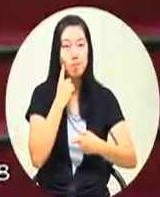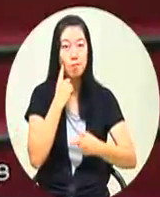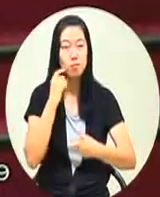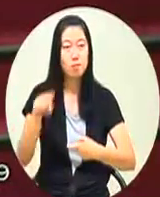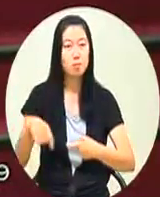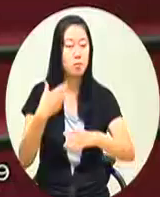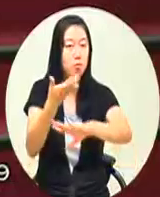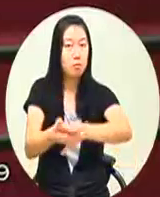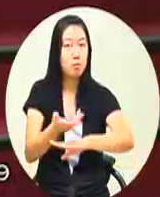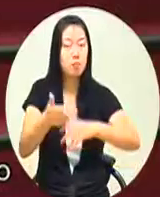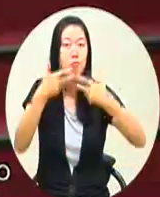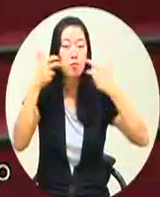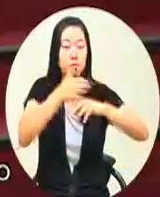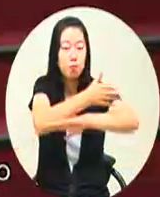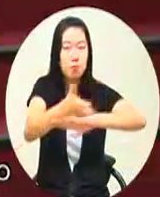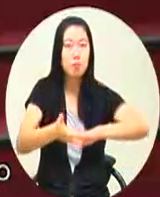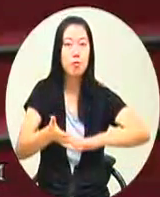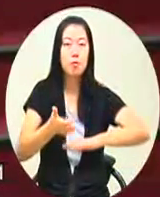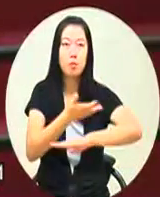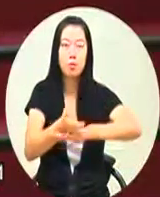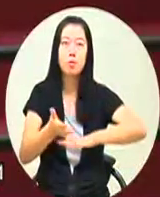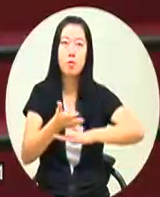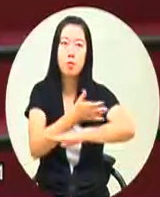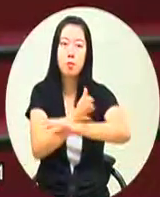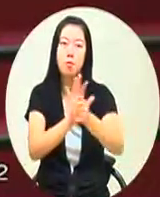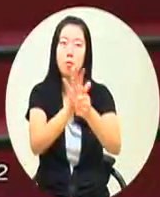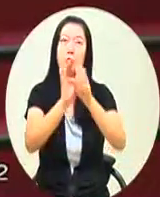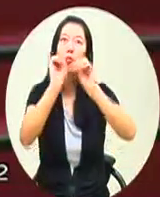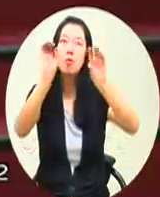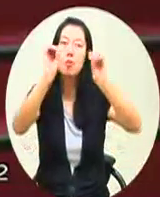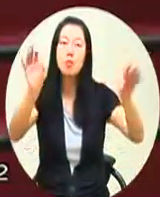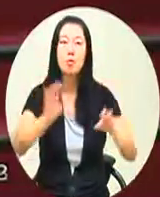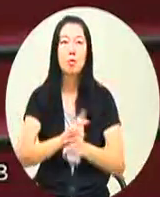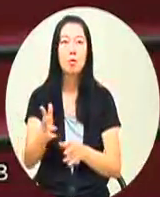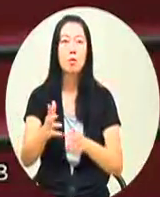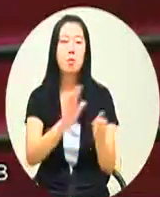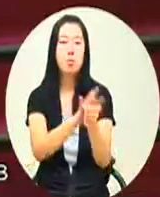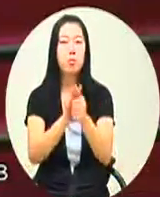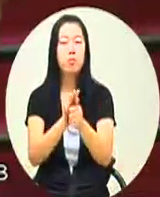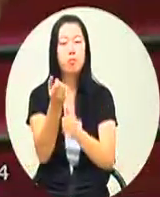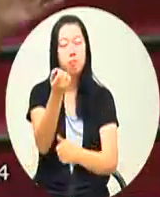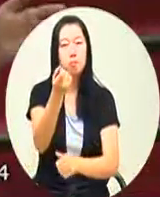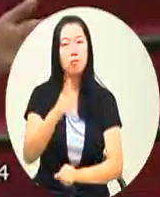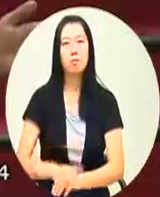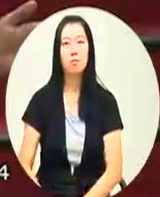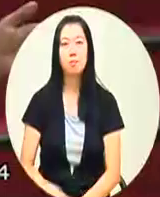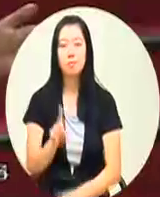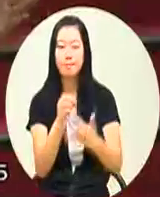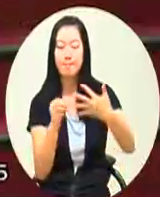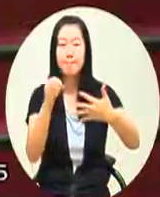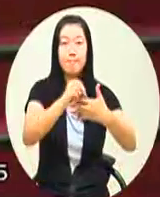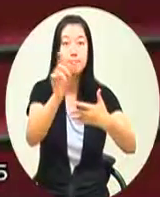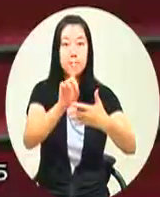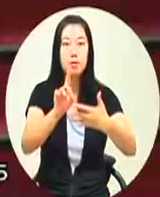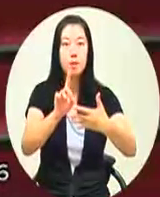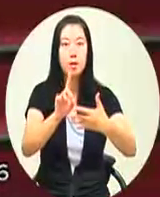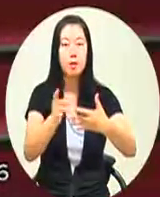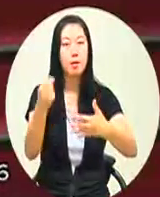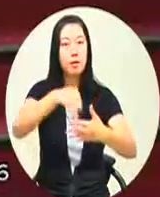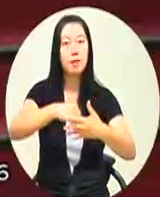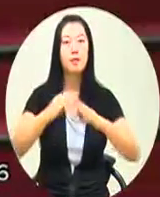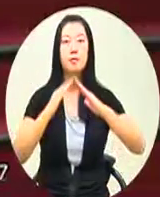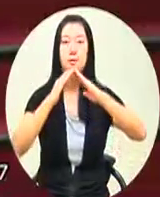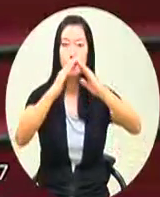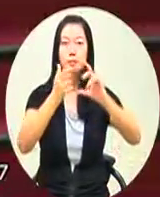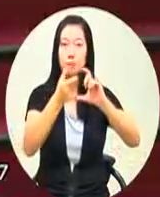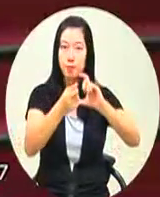原销的行销没有什么行销的效果，一定要拉到市区。那么比如说这一